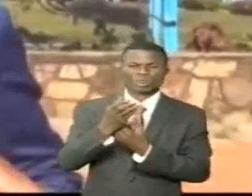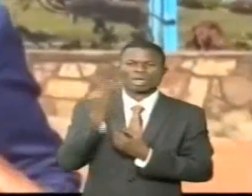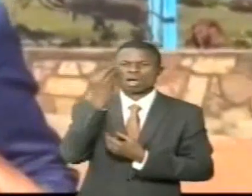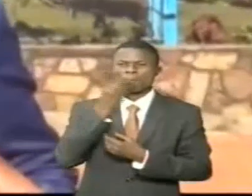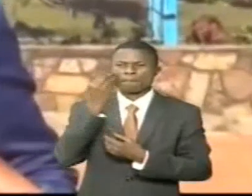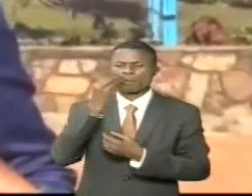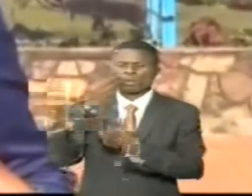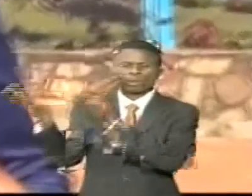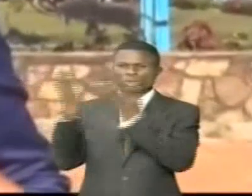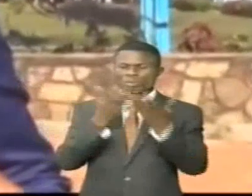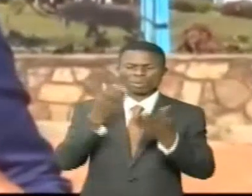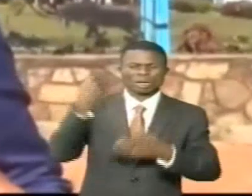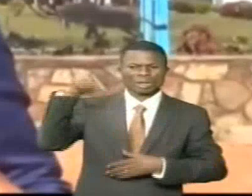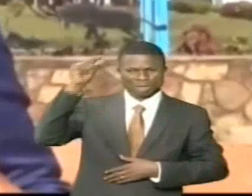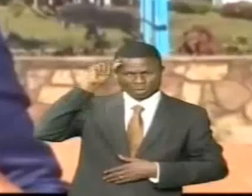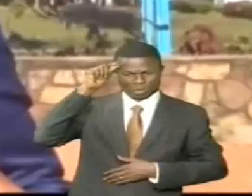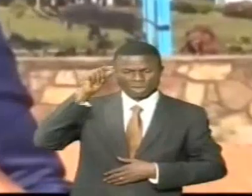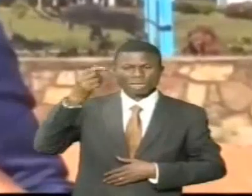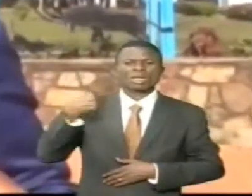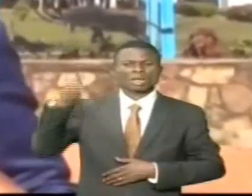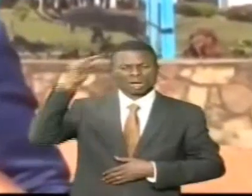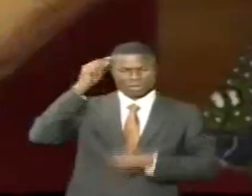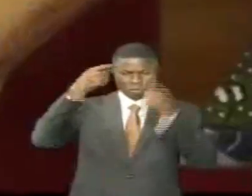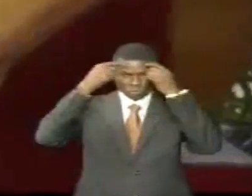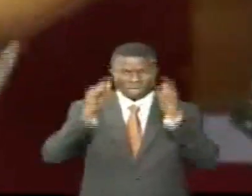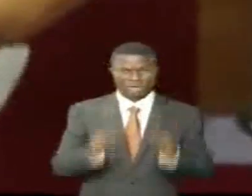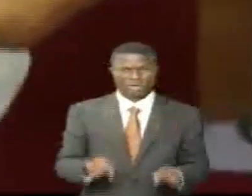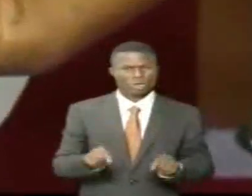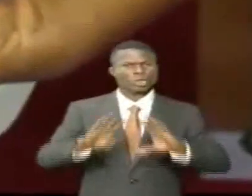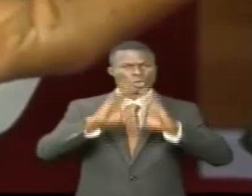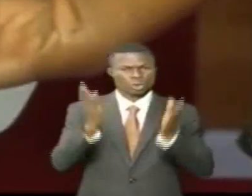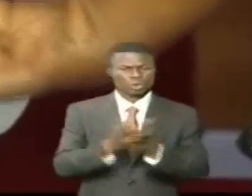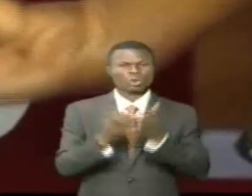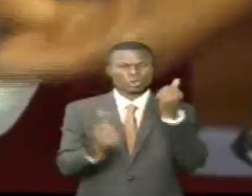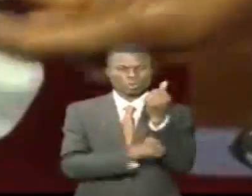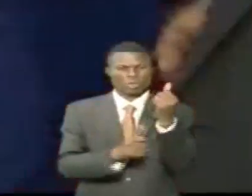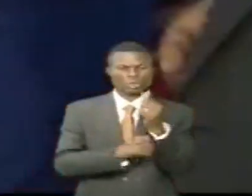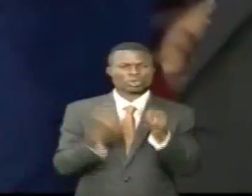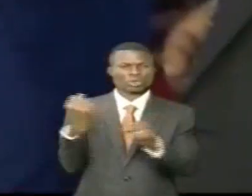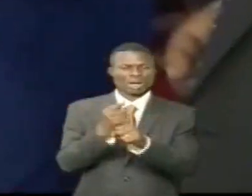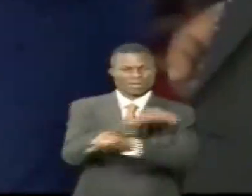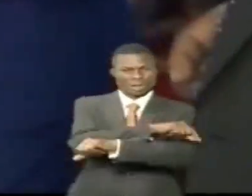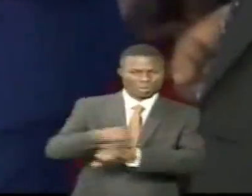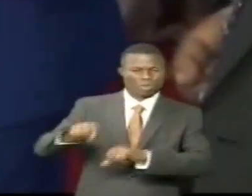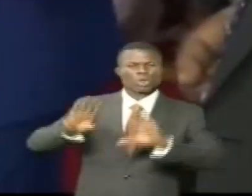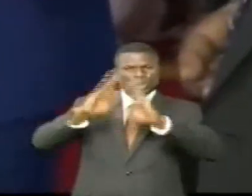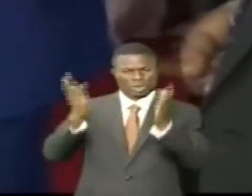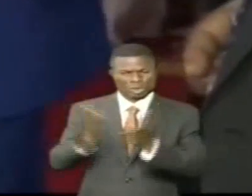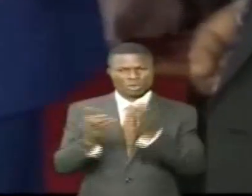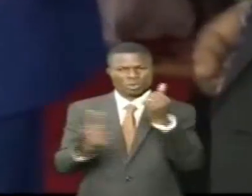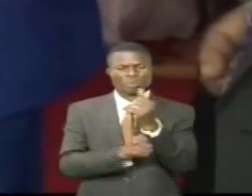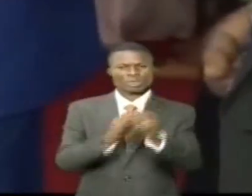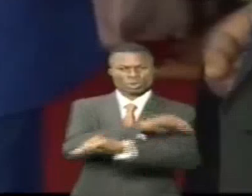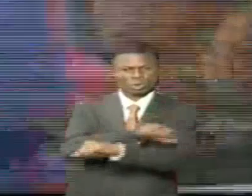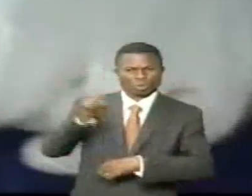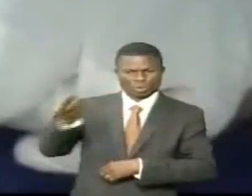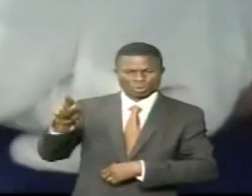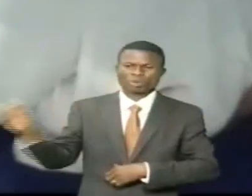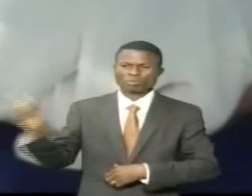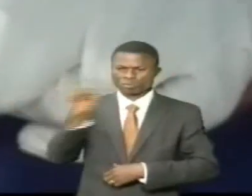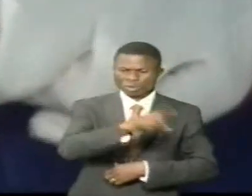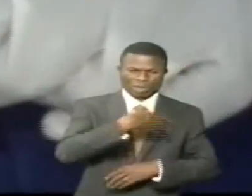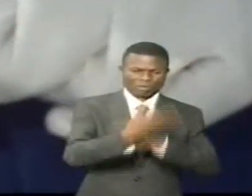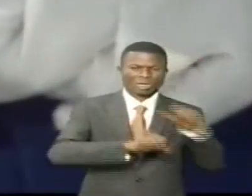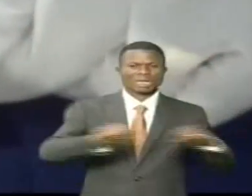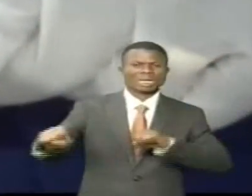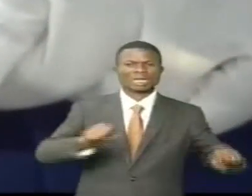Le gouverneur a décidé aujourd'hui que tous les membres du gouvernement et tous les membres du cabinet soit dépisté.